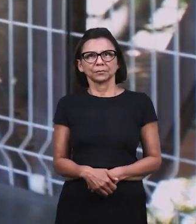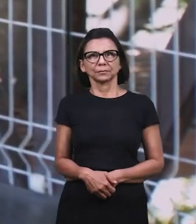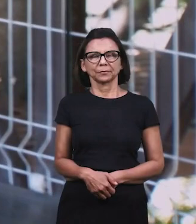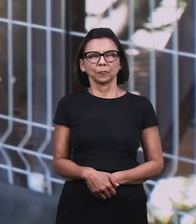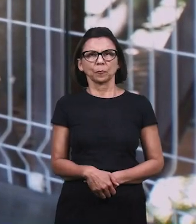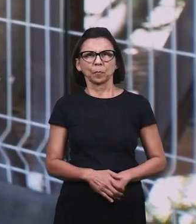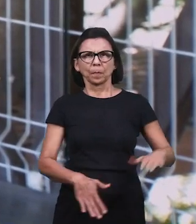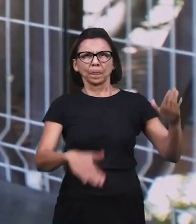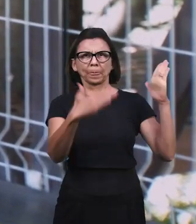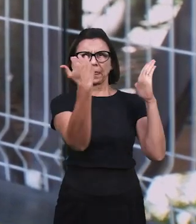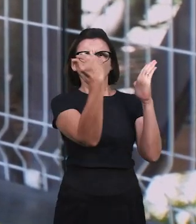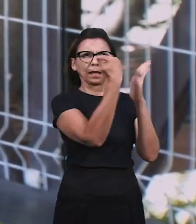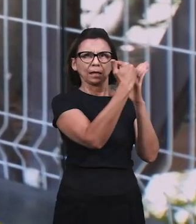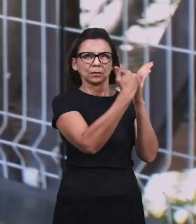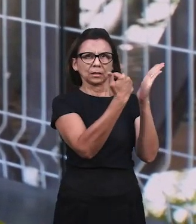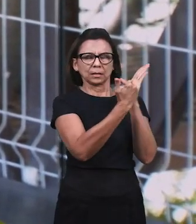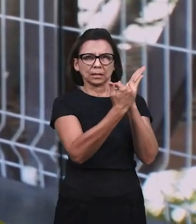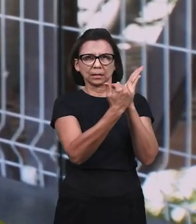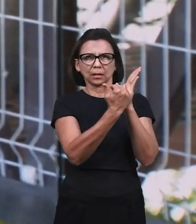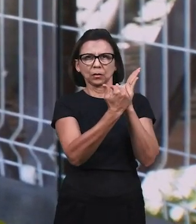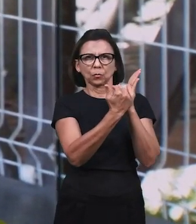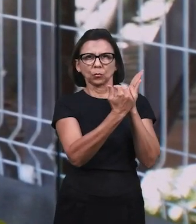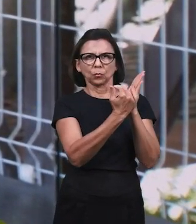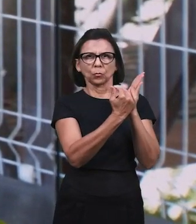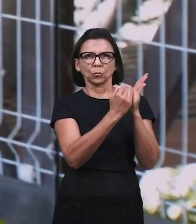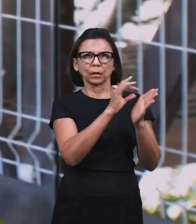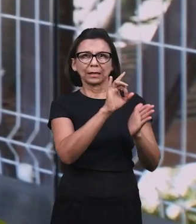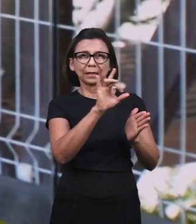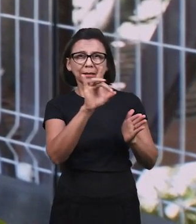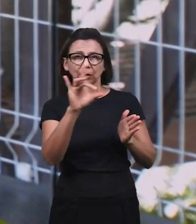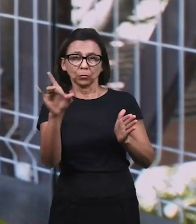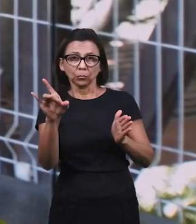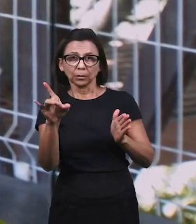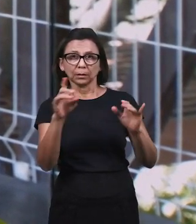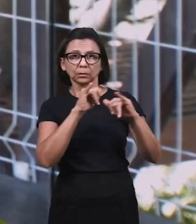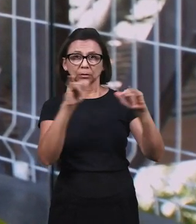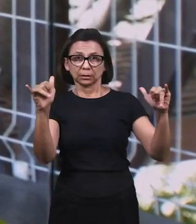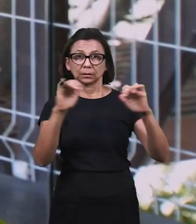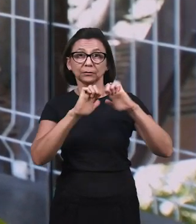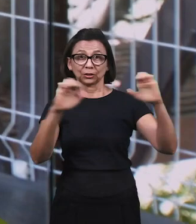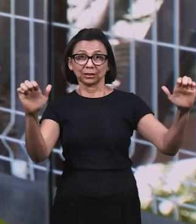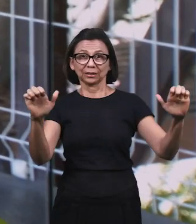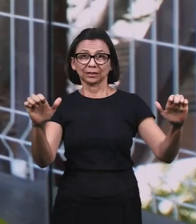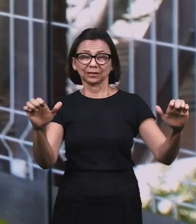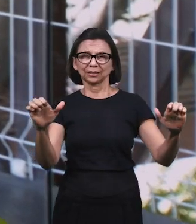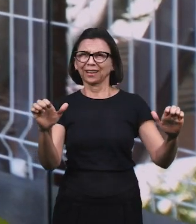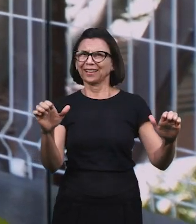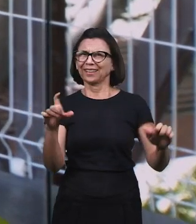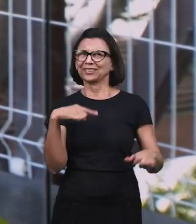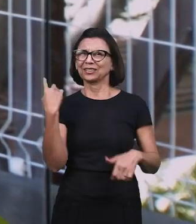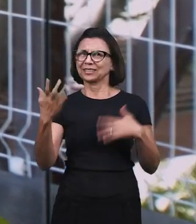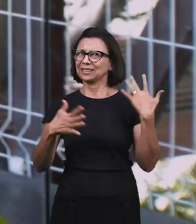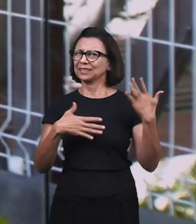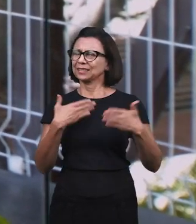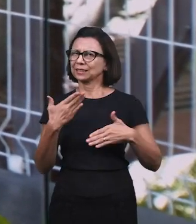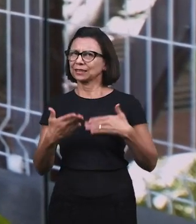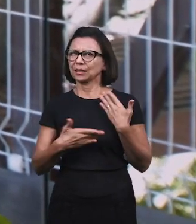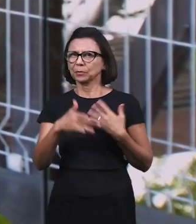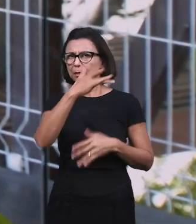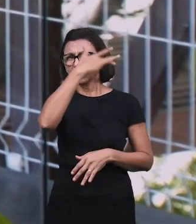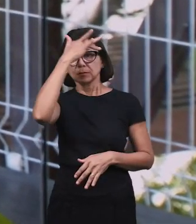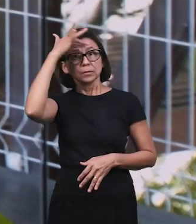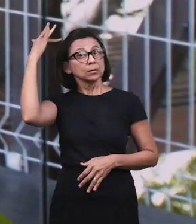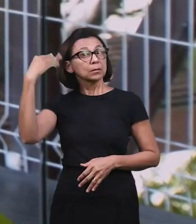À chaque édition de la formation en annonçant l'évangile éternel, nous nous réjouissons avec les participations